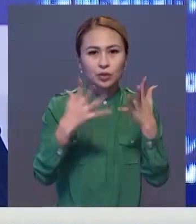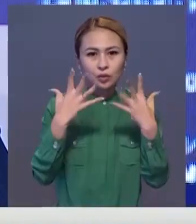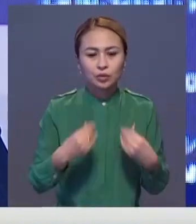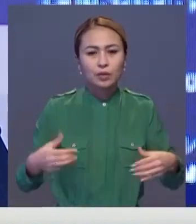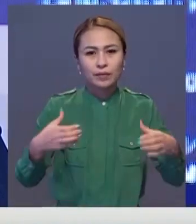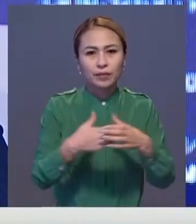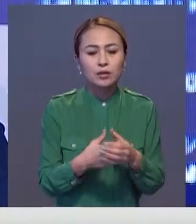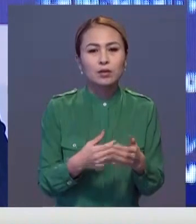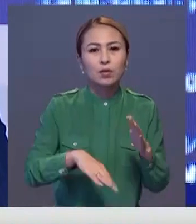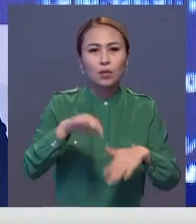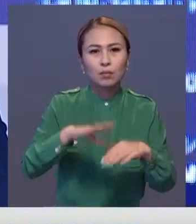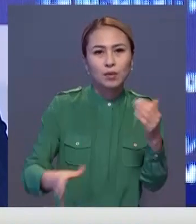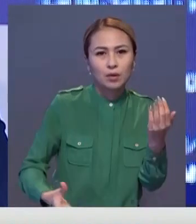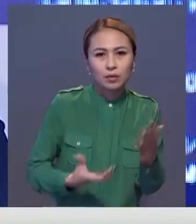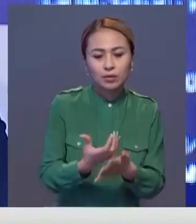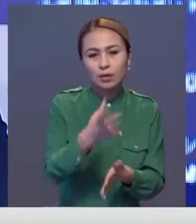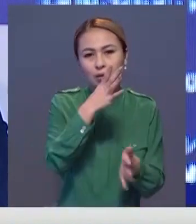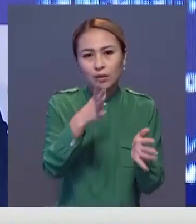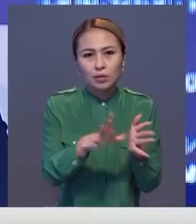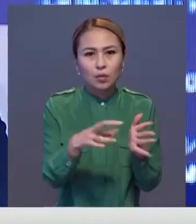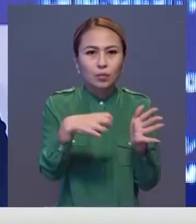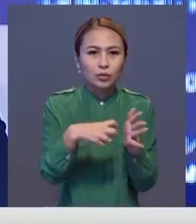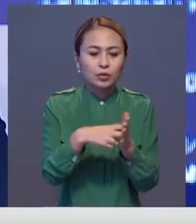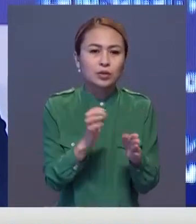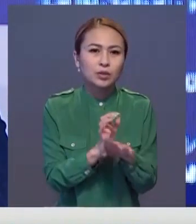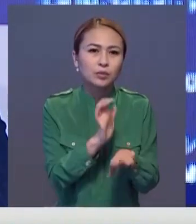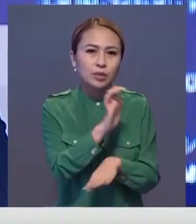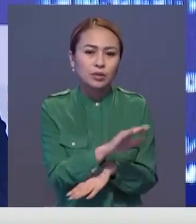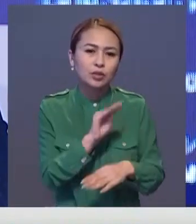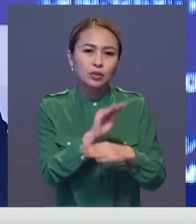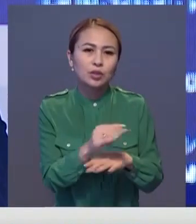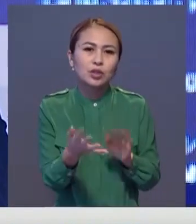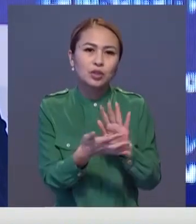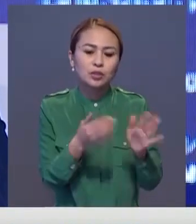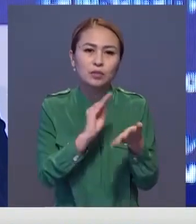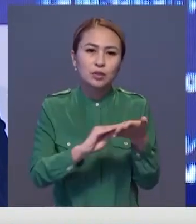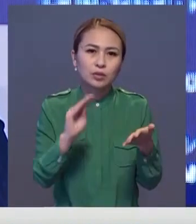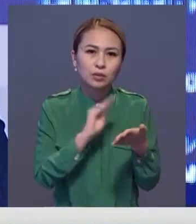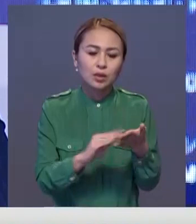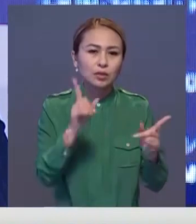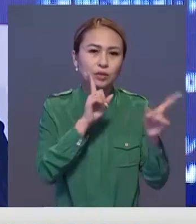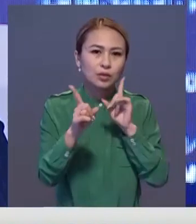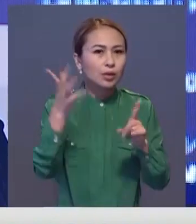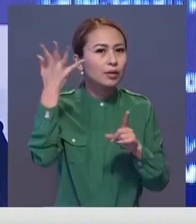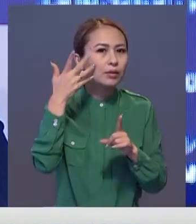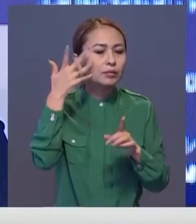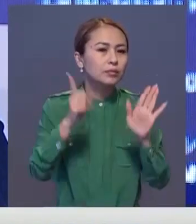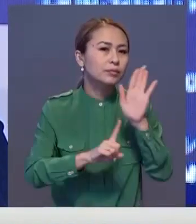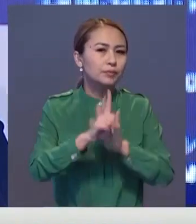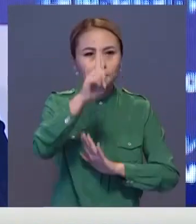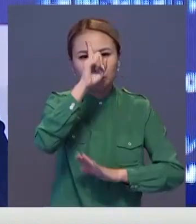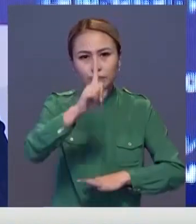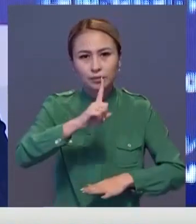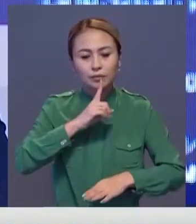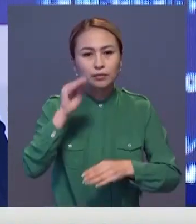меншік иесіне қолма-қол не электрондық пошта арқылы жіберіледі. Жазбаша сауалнама жиналыс жарияланған күннен бастап бір айдан